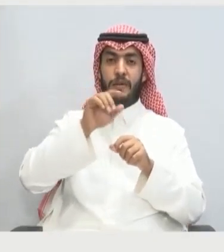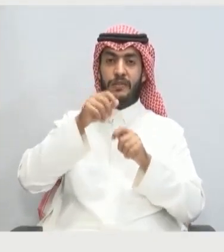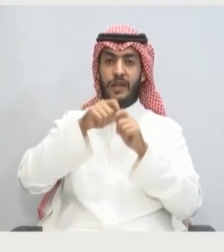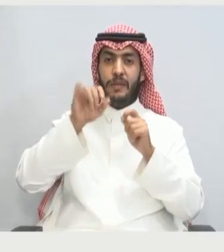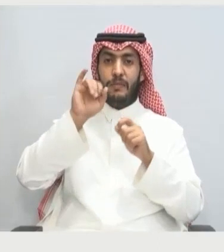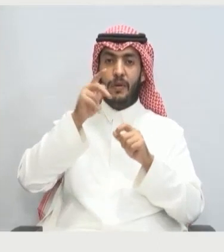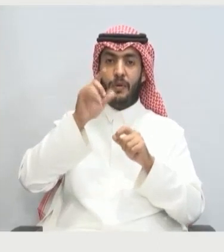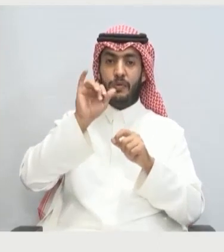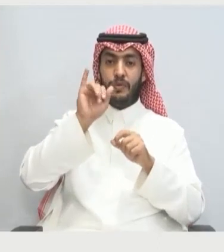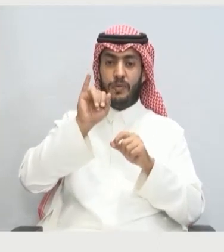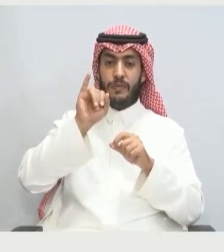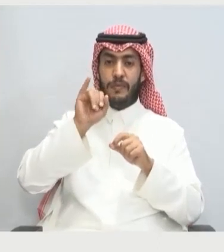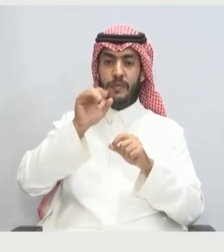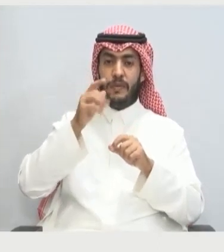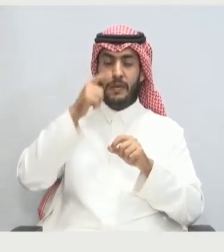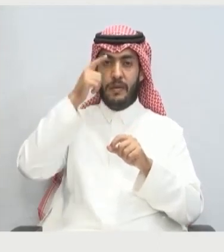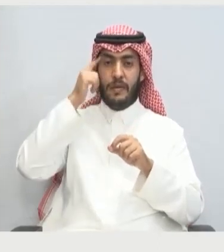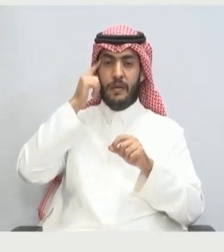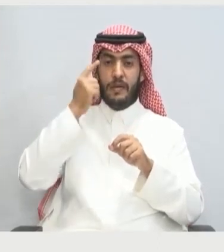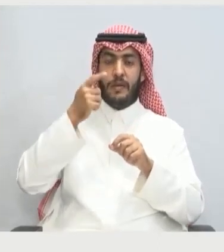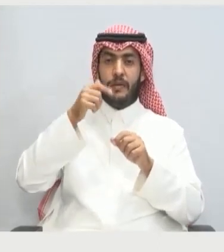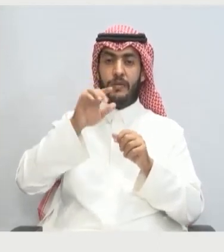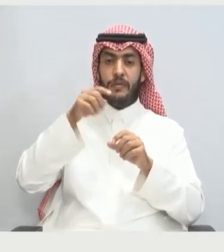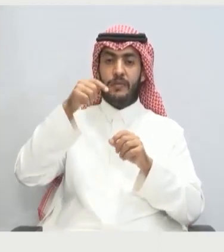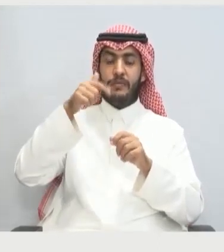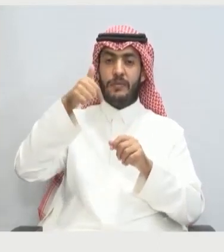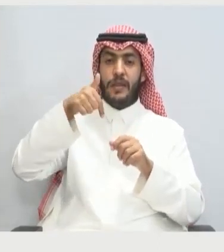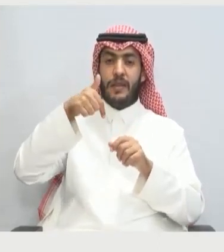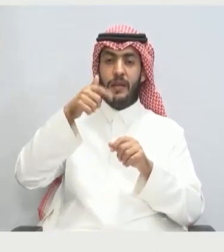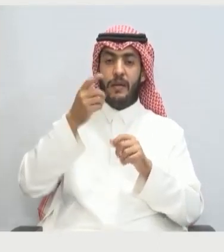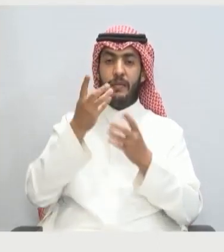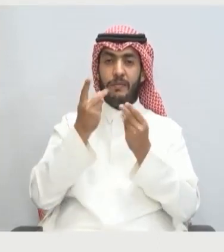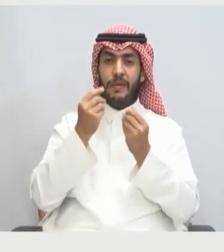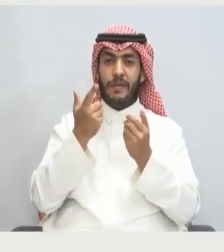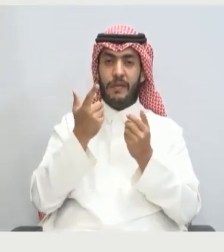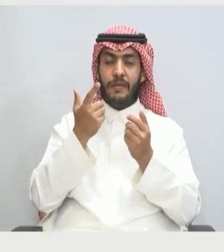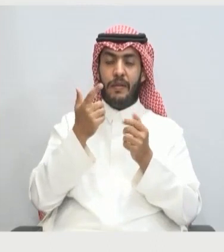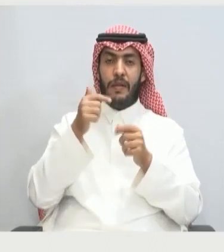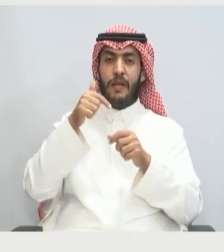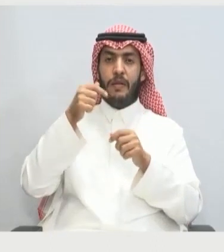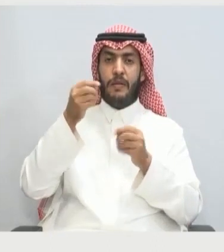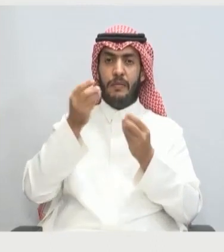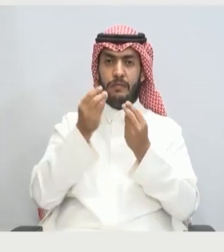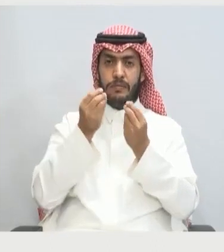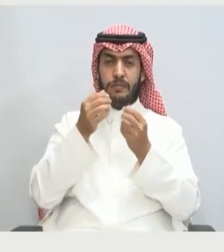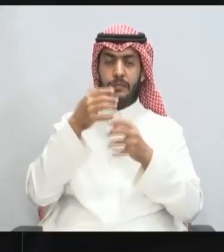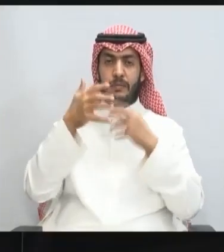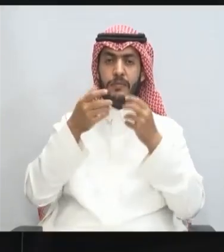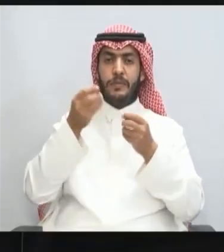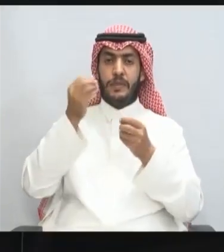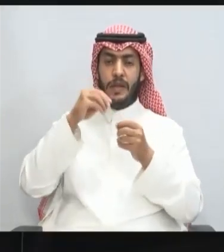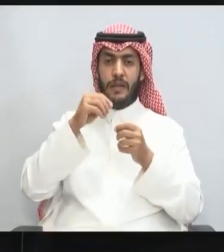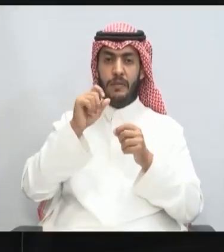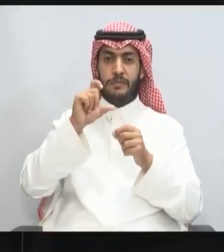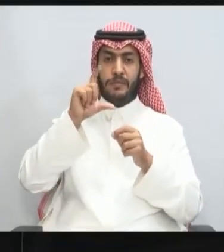المغنيسيوم ماذا سيحدث عندما يكون الشريط موجود في السته مولار طبعا التركيز هنا قوي احسنتم